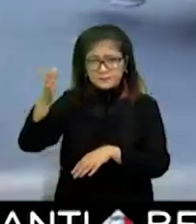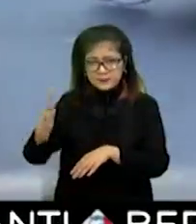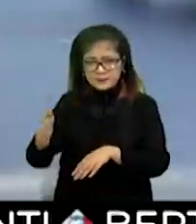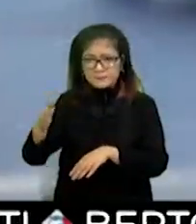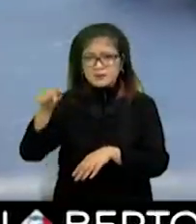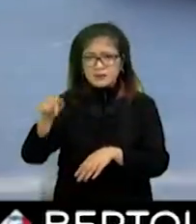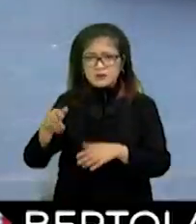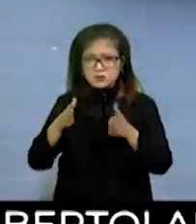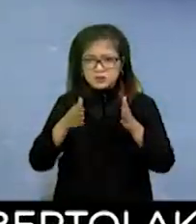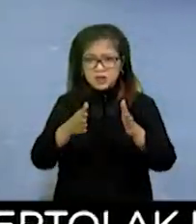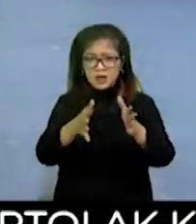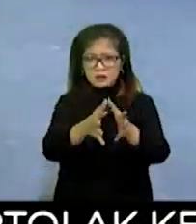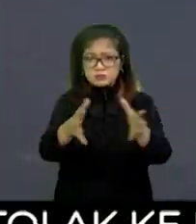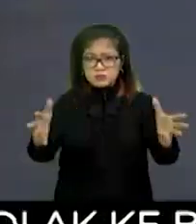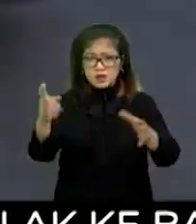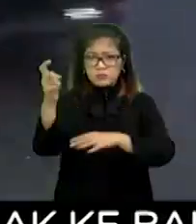Bogor, macet.